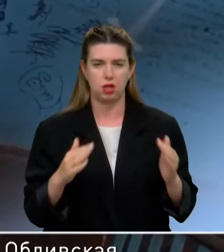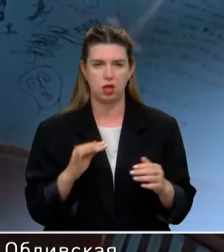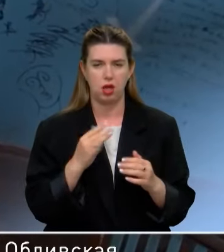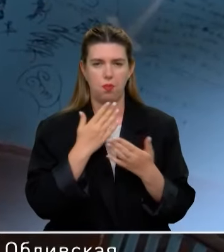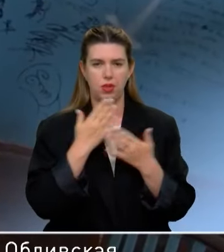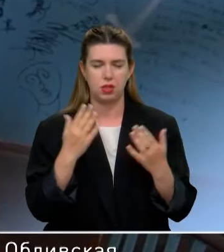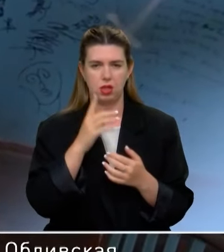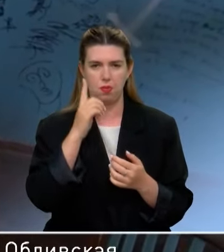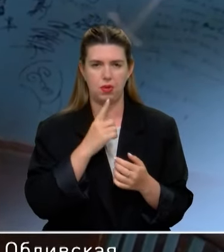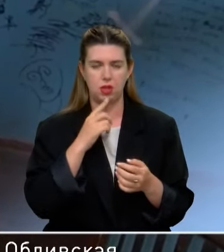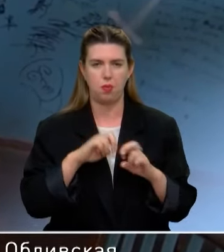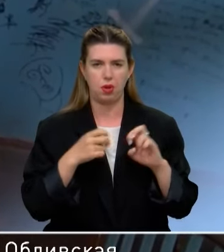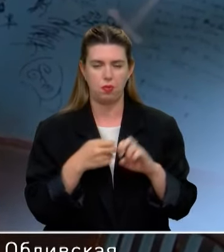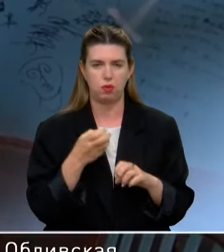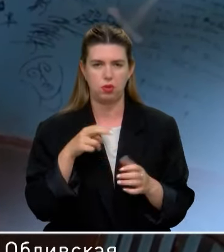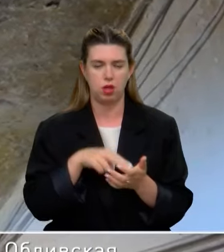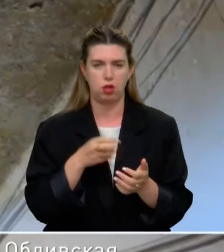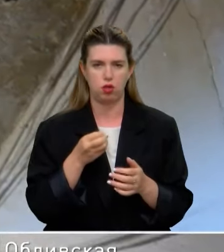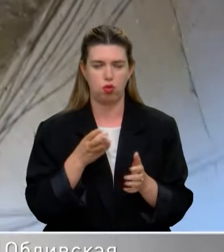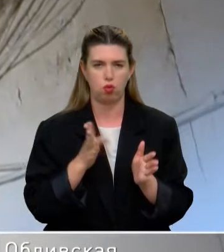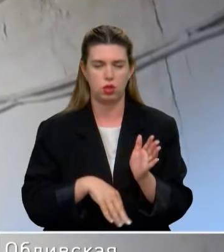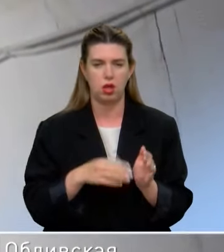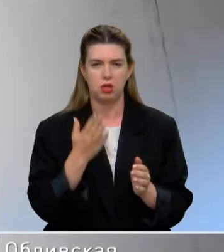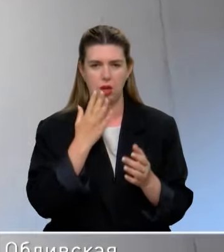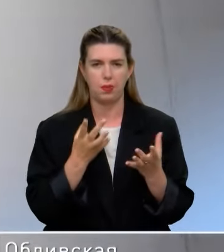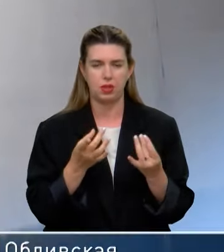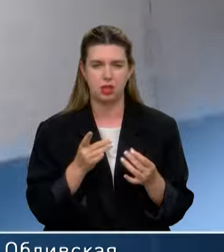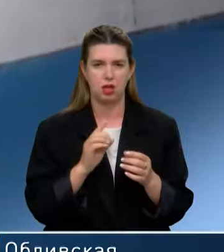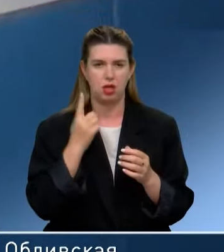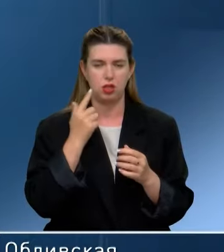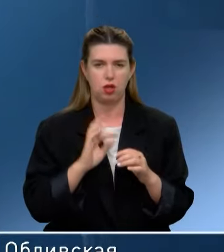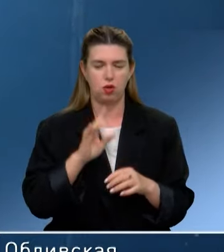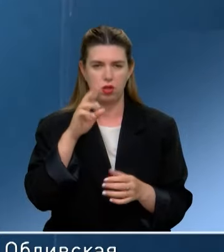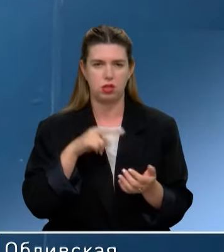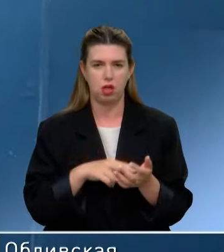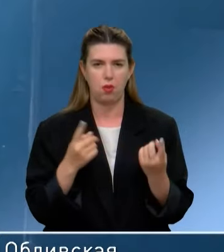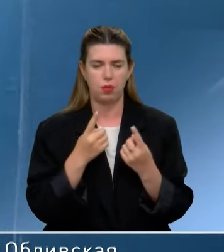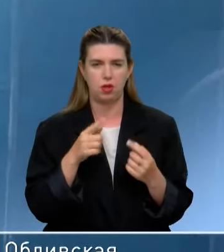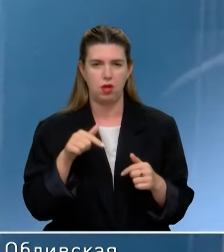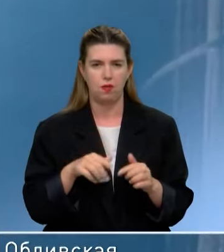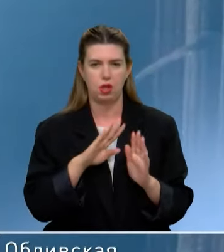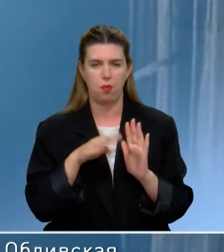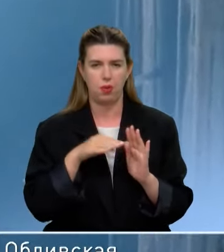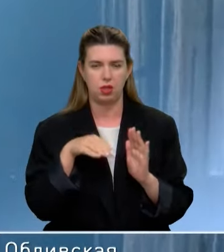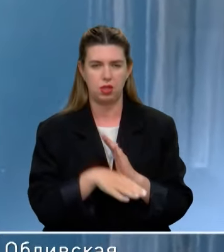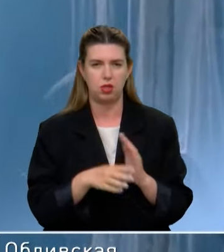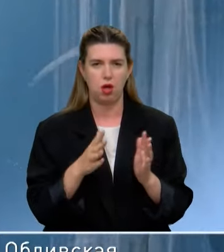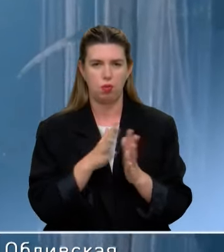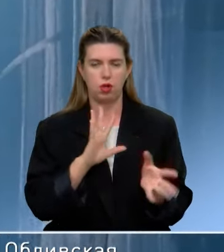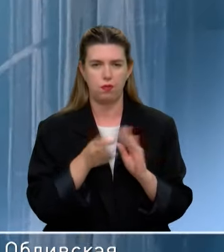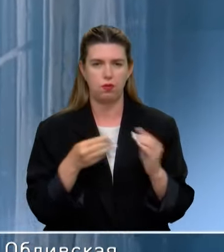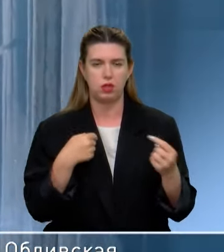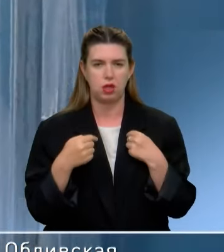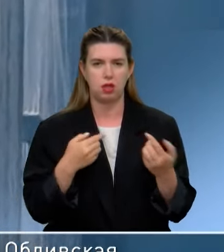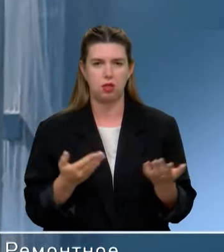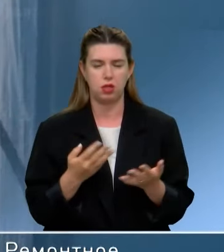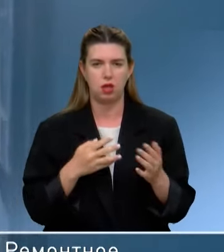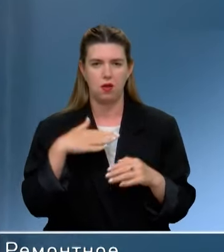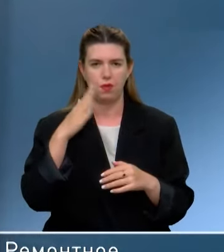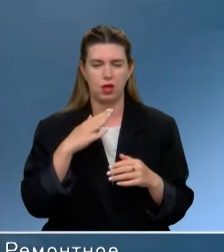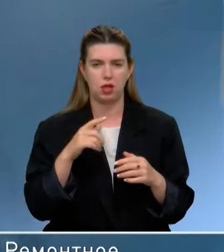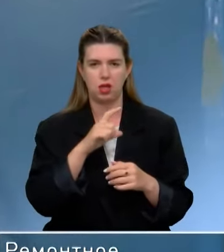но в последние месяцы проблема обострилась запах сырости и плесень давно стали обыденным в этих подъездах больше всего страдают жильцы